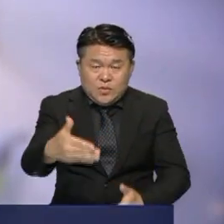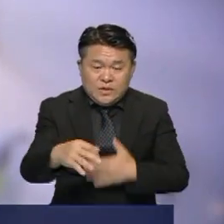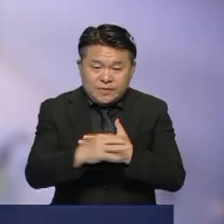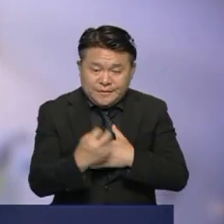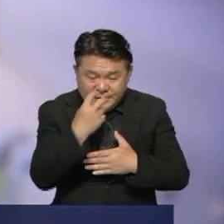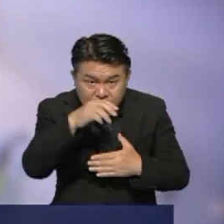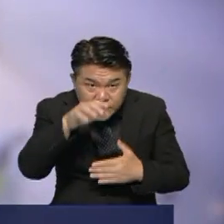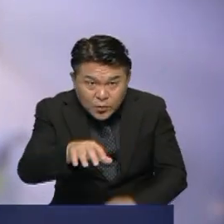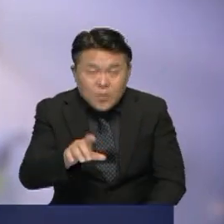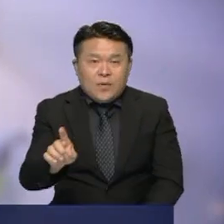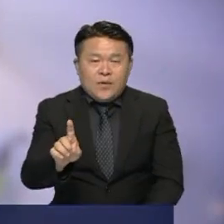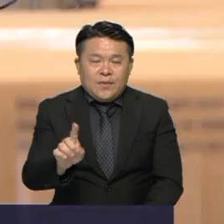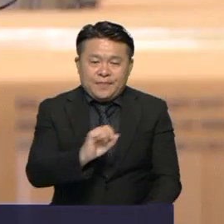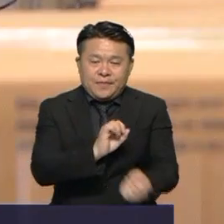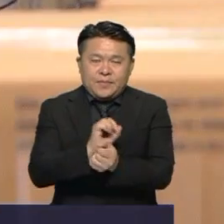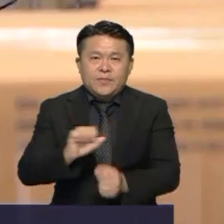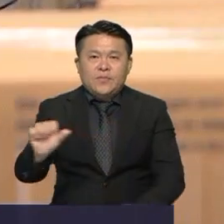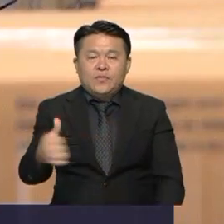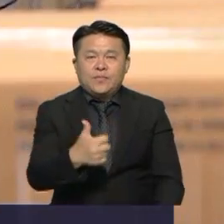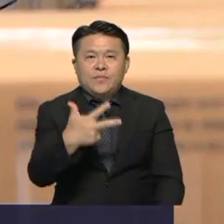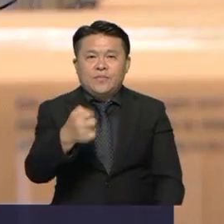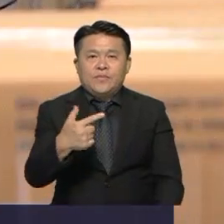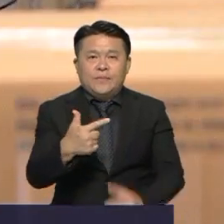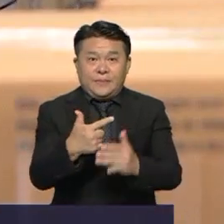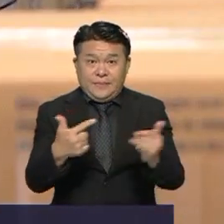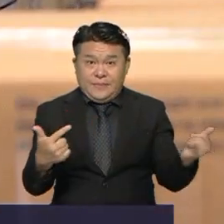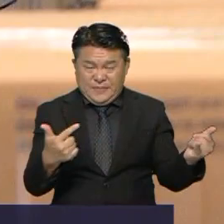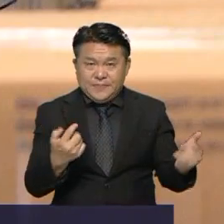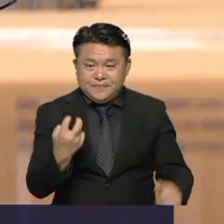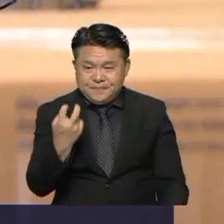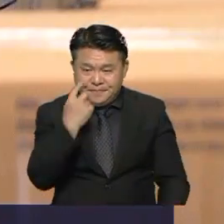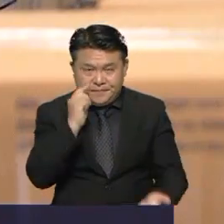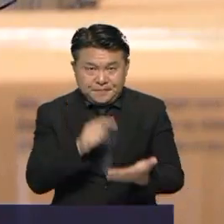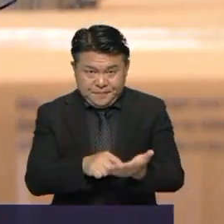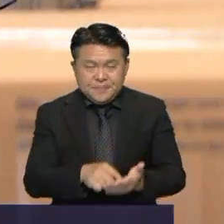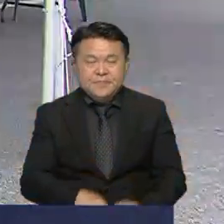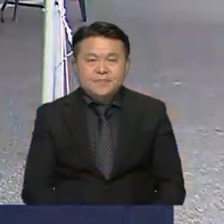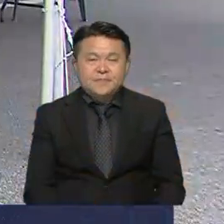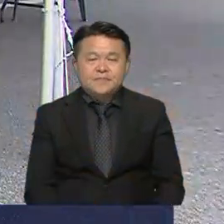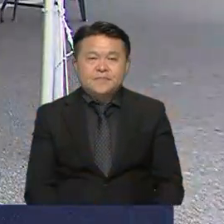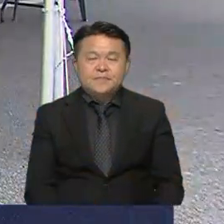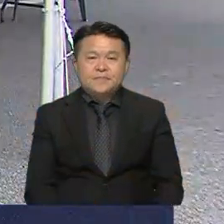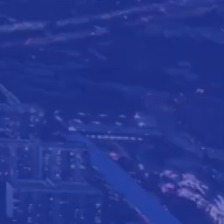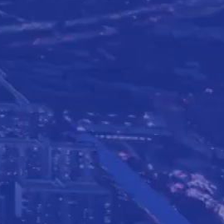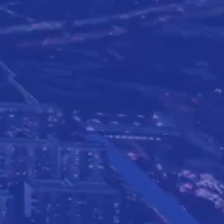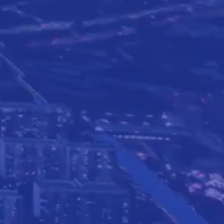선별 검사소에서는 확진자 576명이 조기에 발견됐습니다.